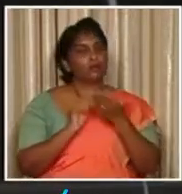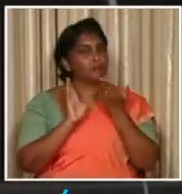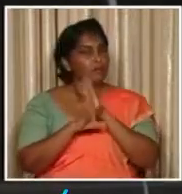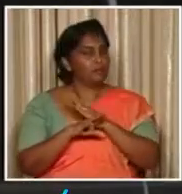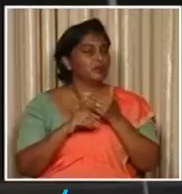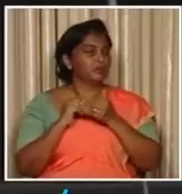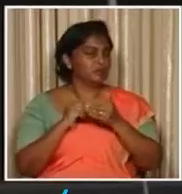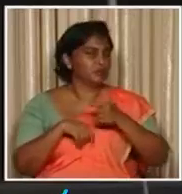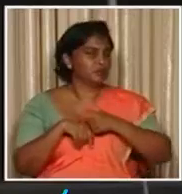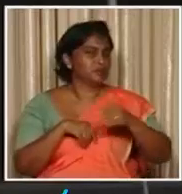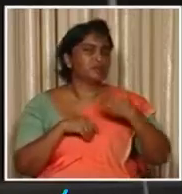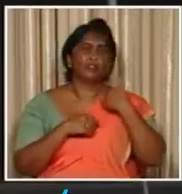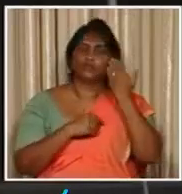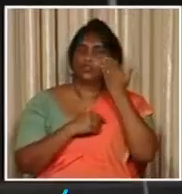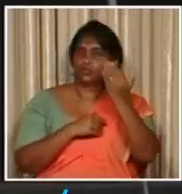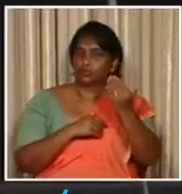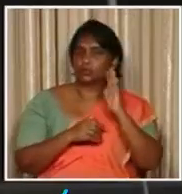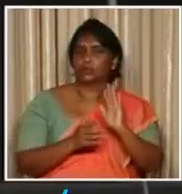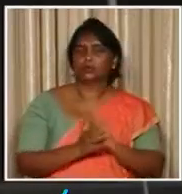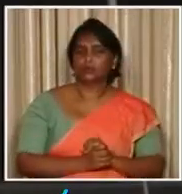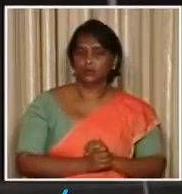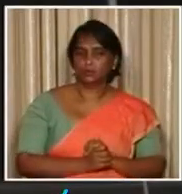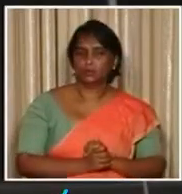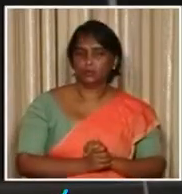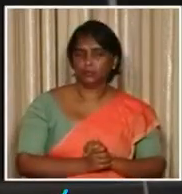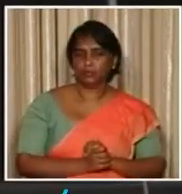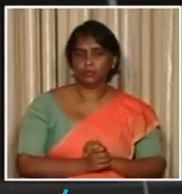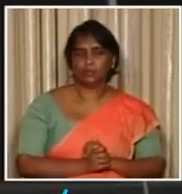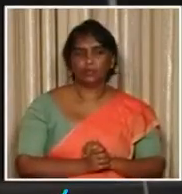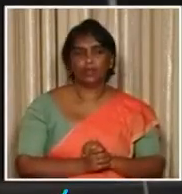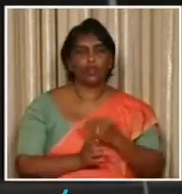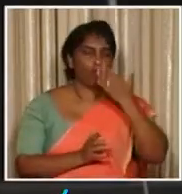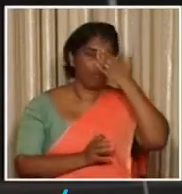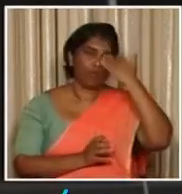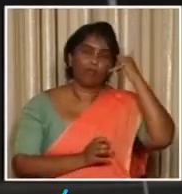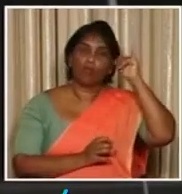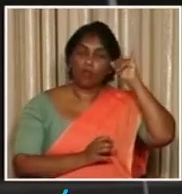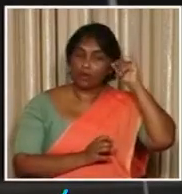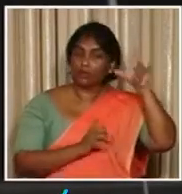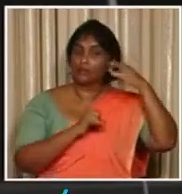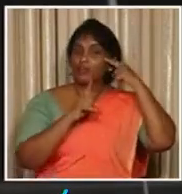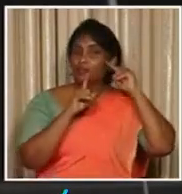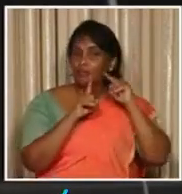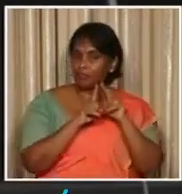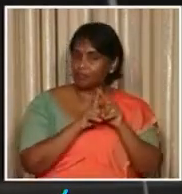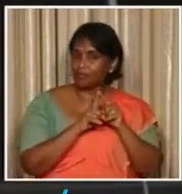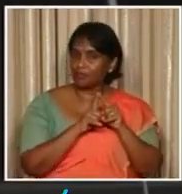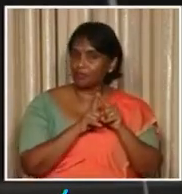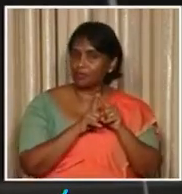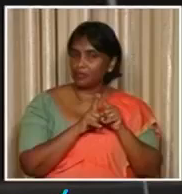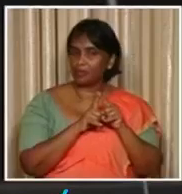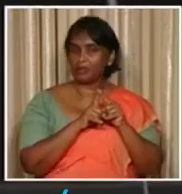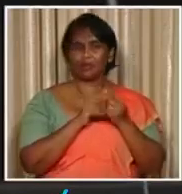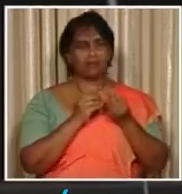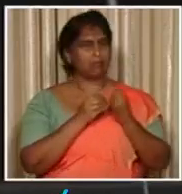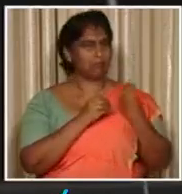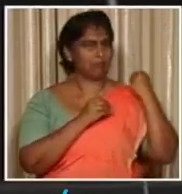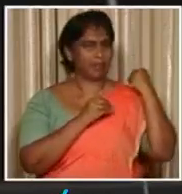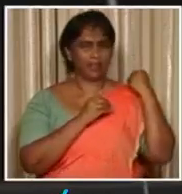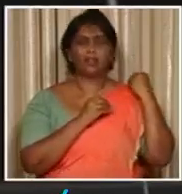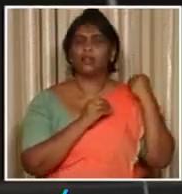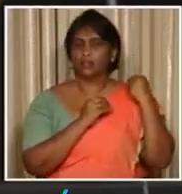කාල සීමාවෙම අපි දැක්කා. මේ මුලතිව් සිද්ධිය මේ ආසන්නතම